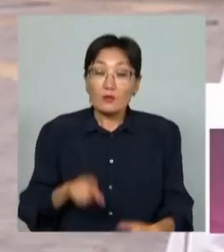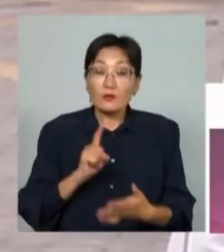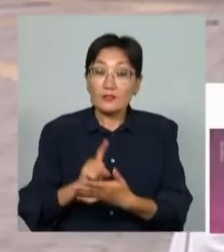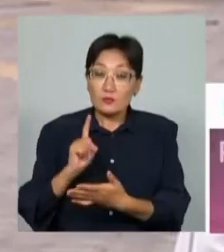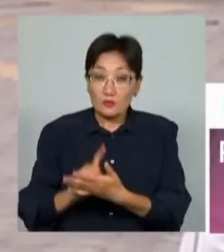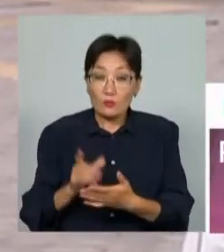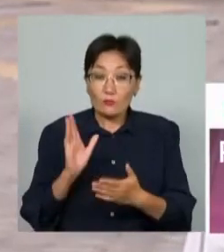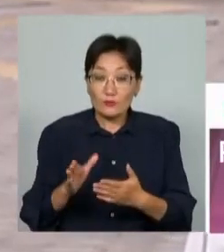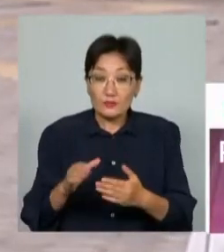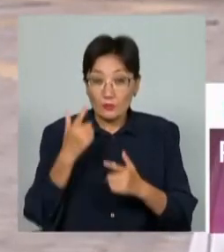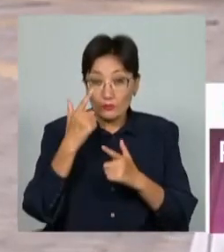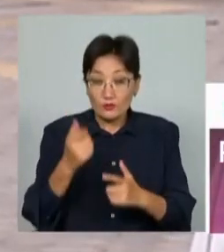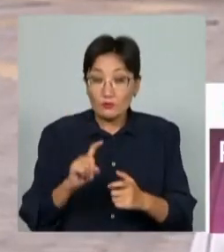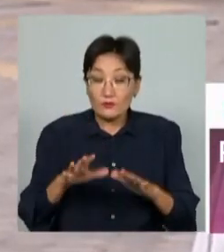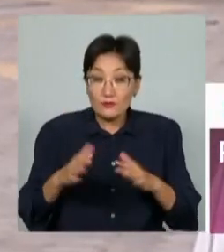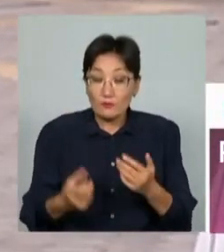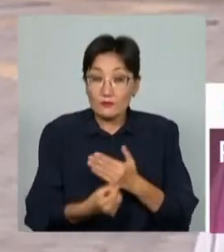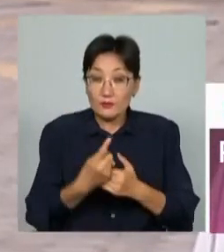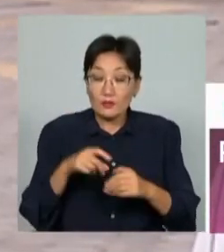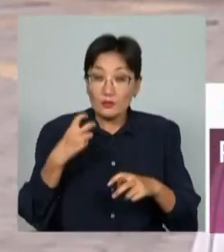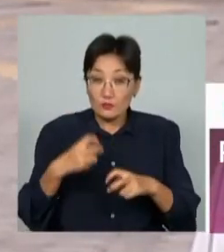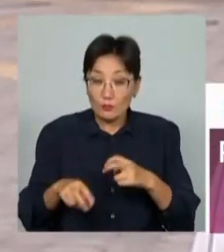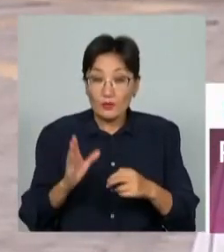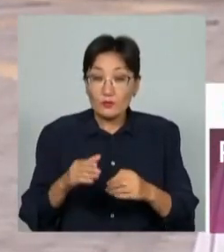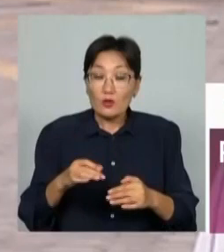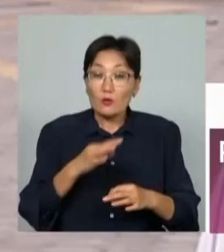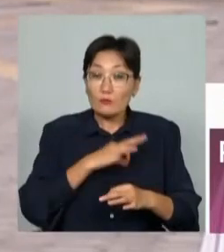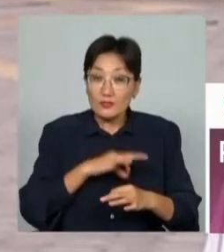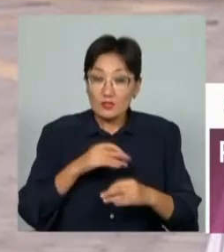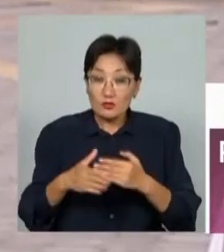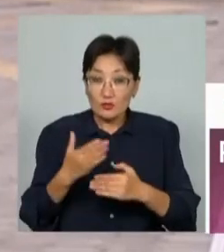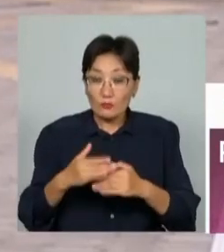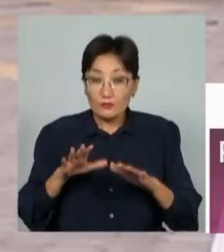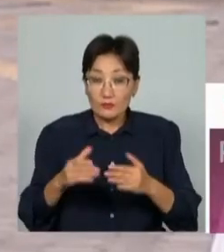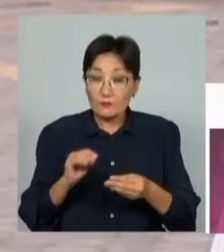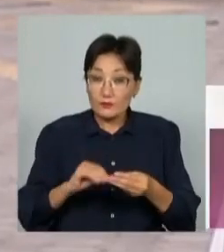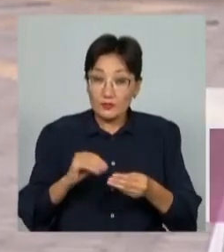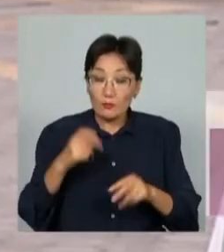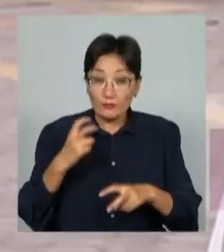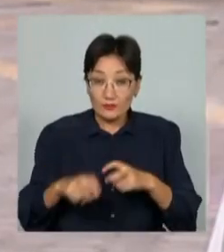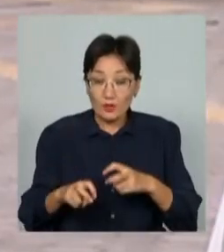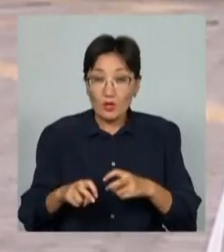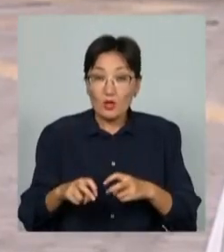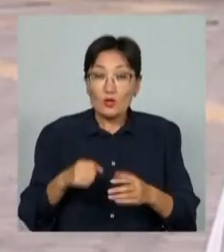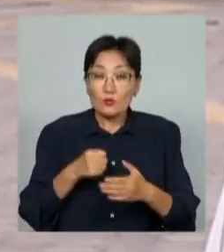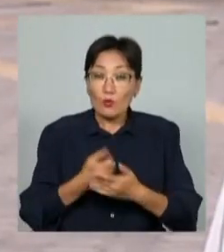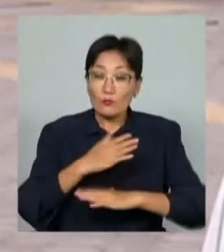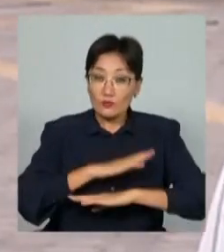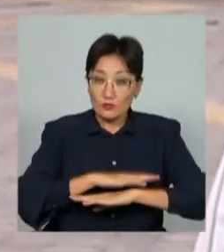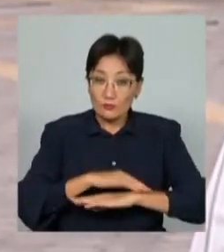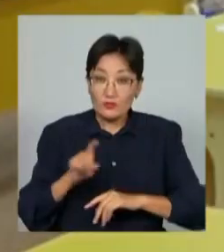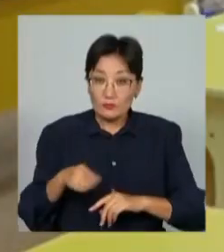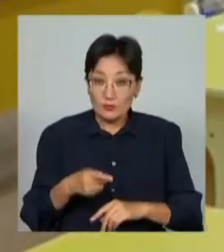обязательном порядке мы будем предупреждать в случае выявления нарушений. Будем принимать жесткие меры в случае повторных нарушений вплоть до дисциплинарных